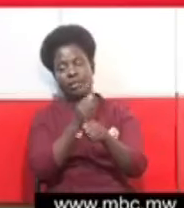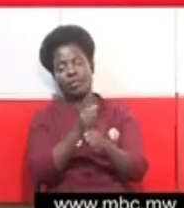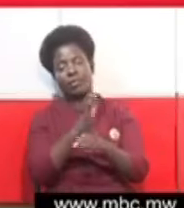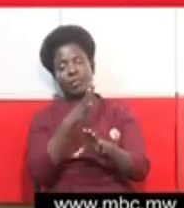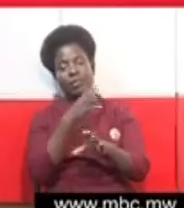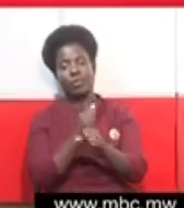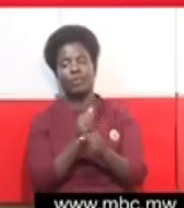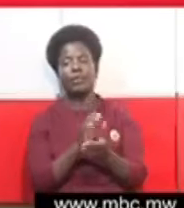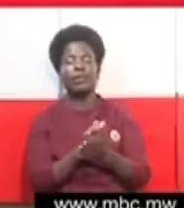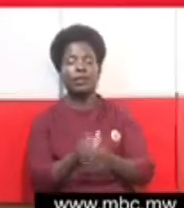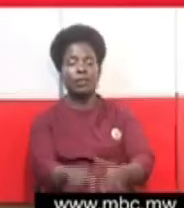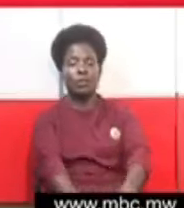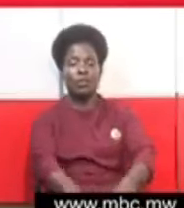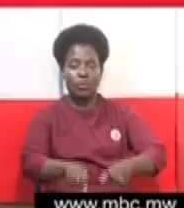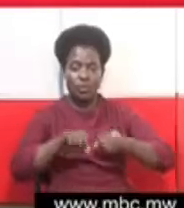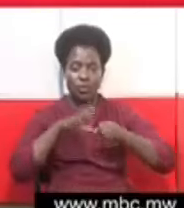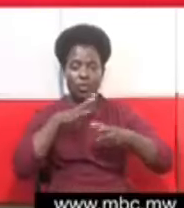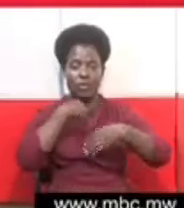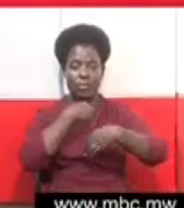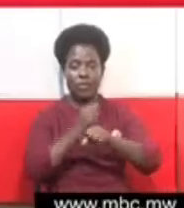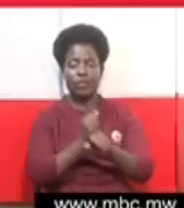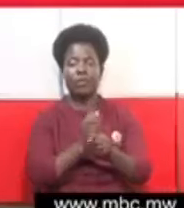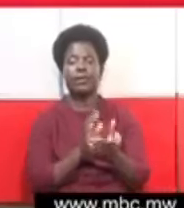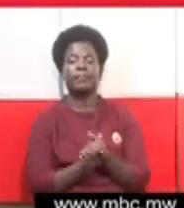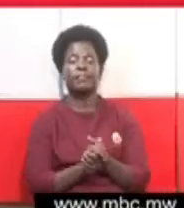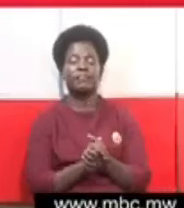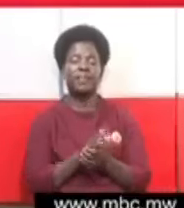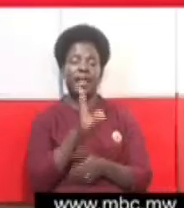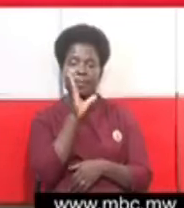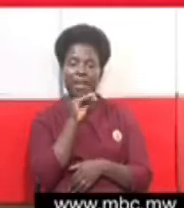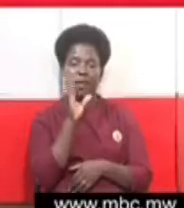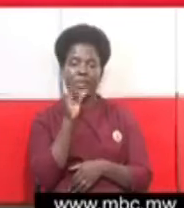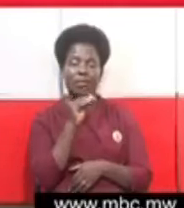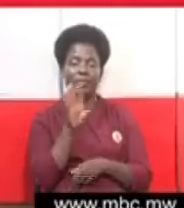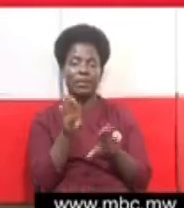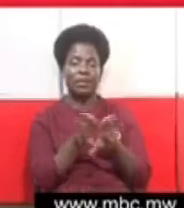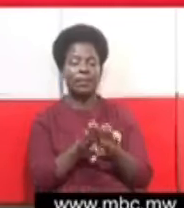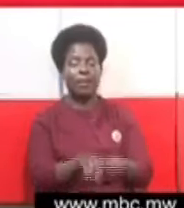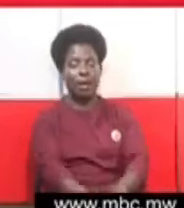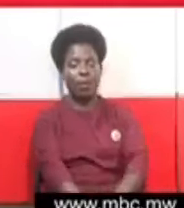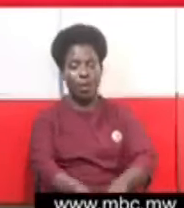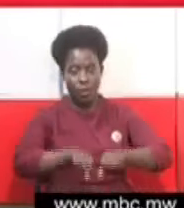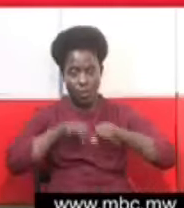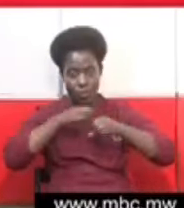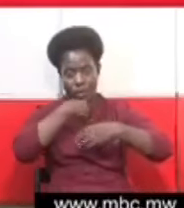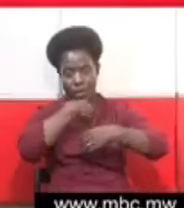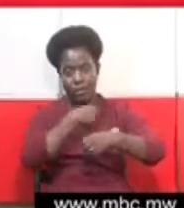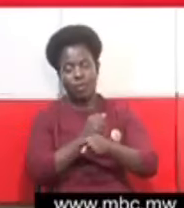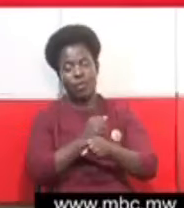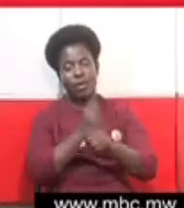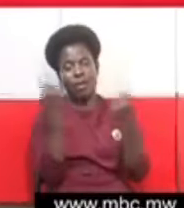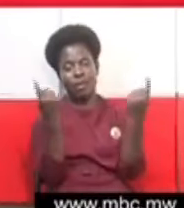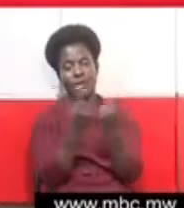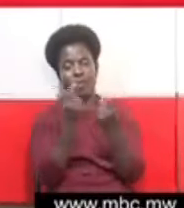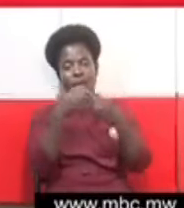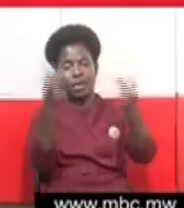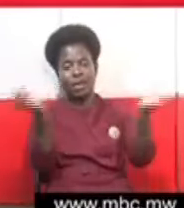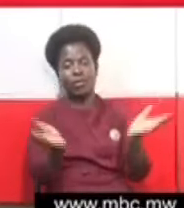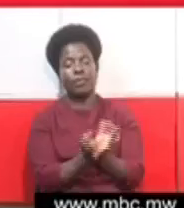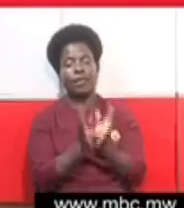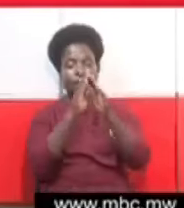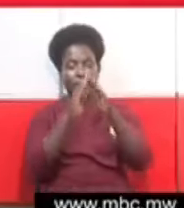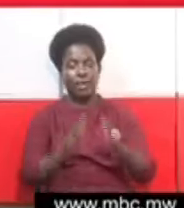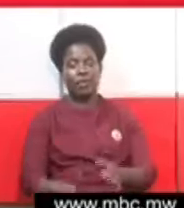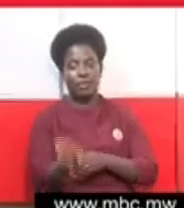bungweli. Mkulu wa bungweli a Robert Hanjahanja anena izi pomwe akulu-akulu a bungweli amakumana ndi komiti ya nyumba ya